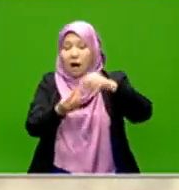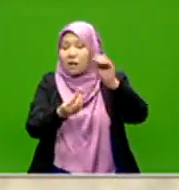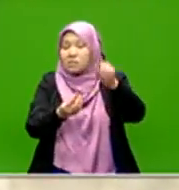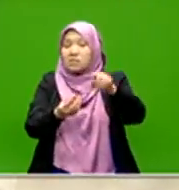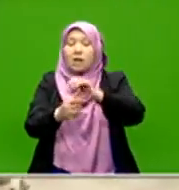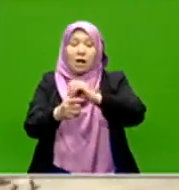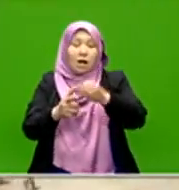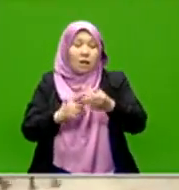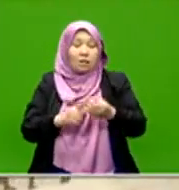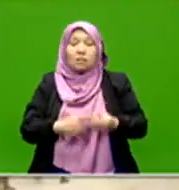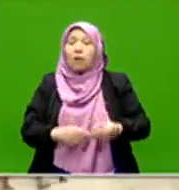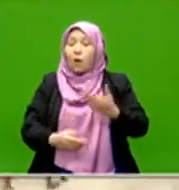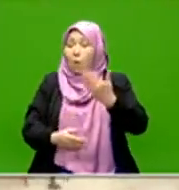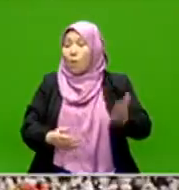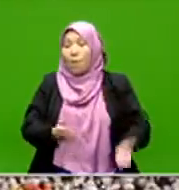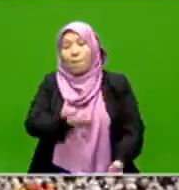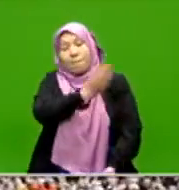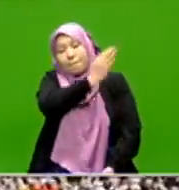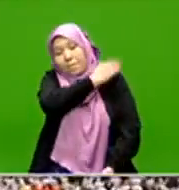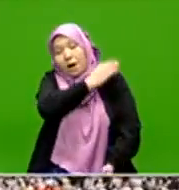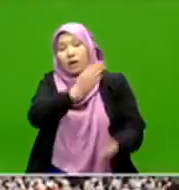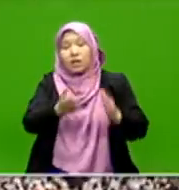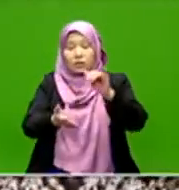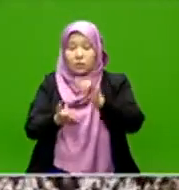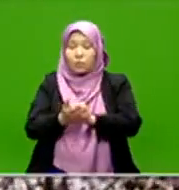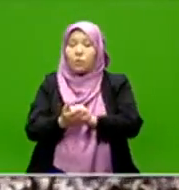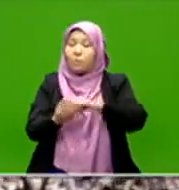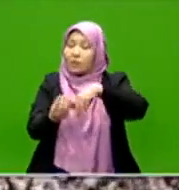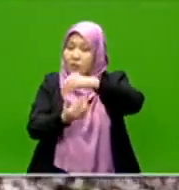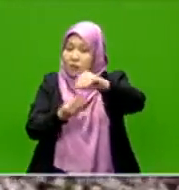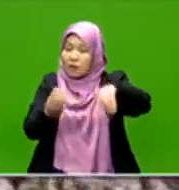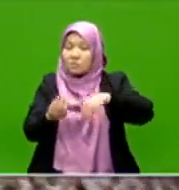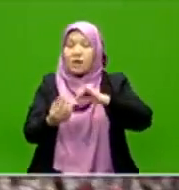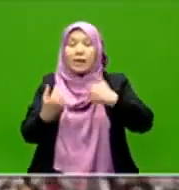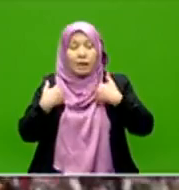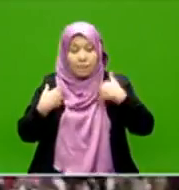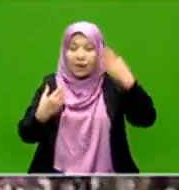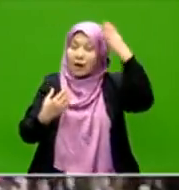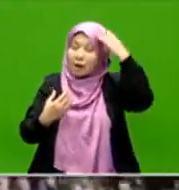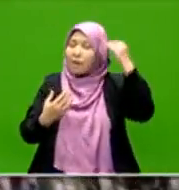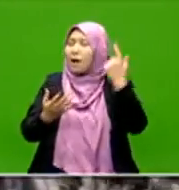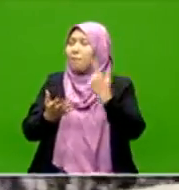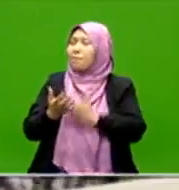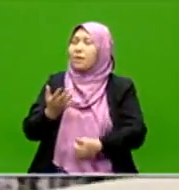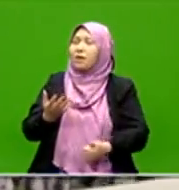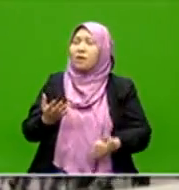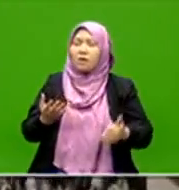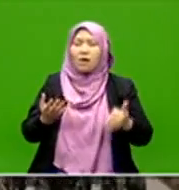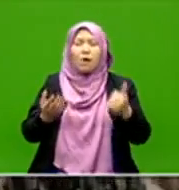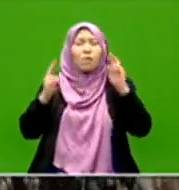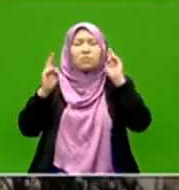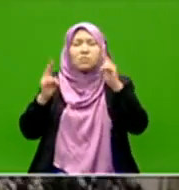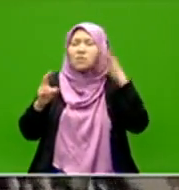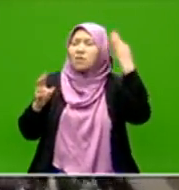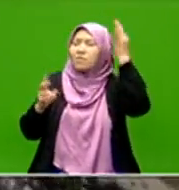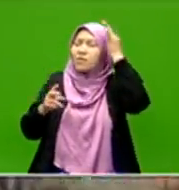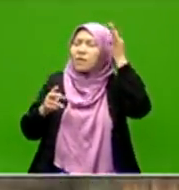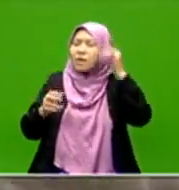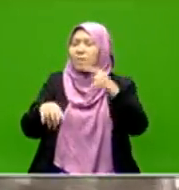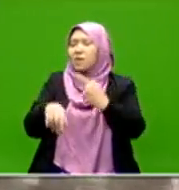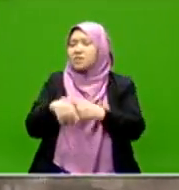sebenarnya ketika tawaf itu Ustaz, pengalaman Ustaz, ya. Saya pun ada pengalaman. Apa Ustaz fikirkan waktu bertawaf Ustaz? Allah,